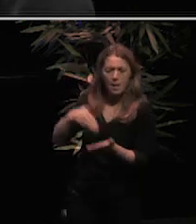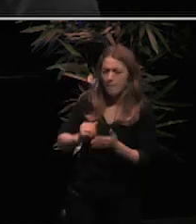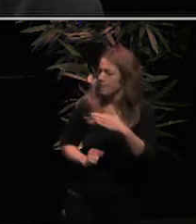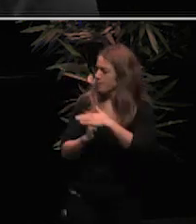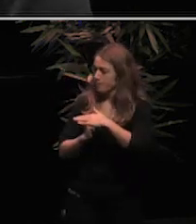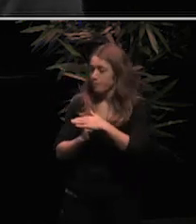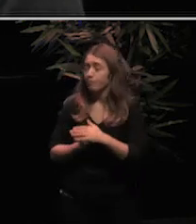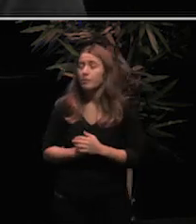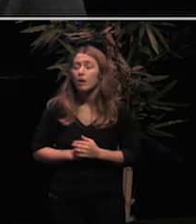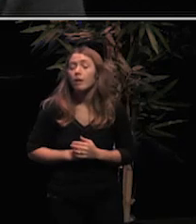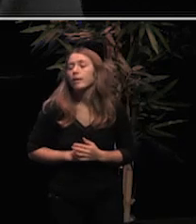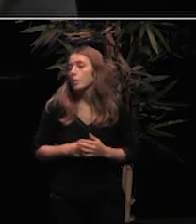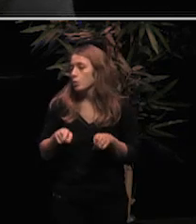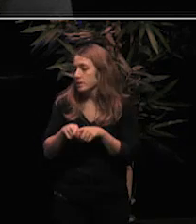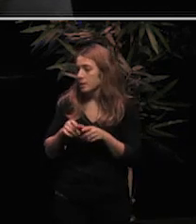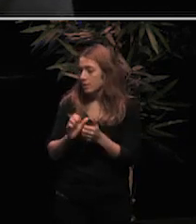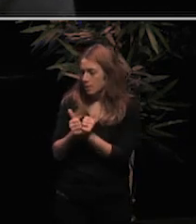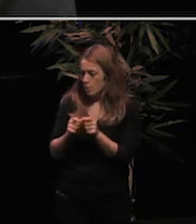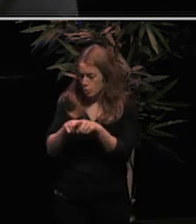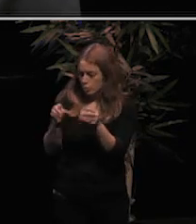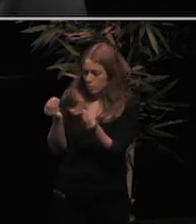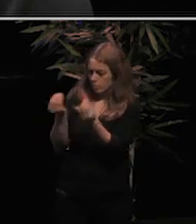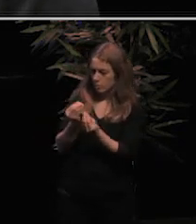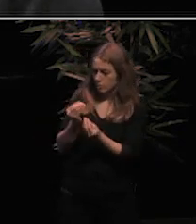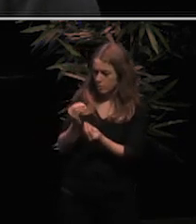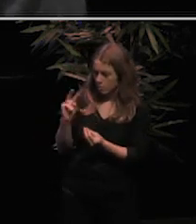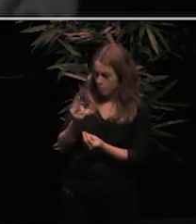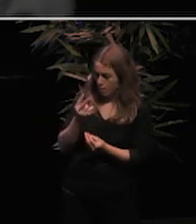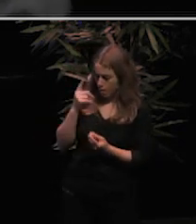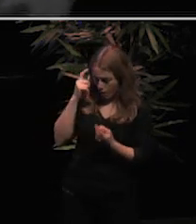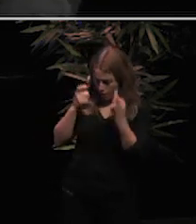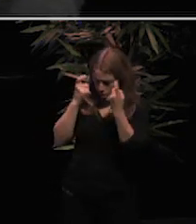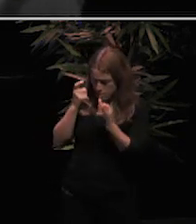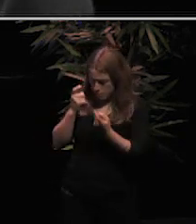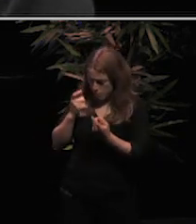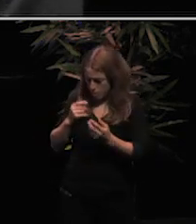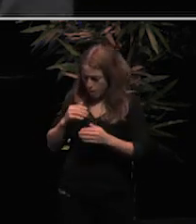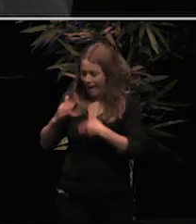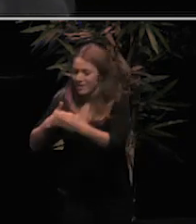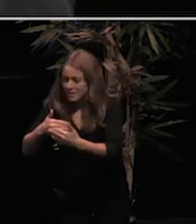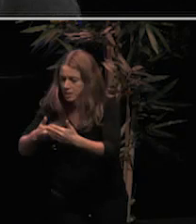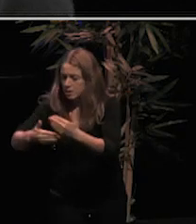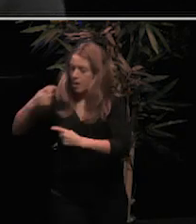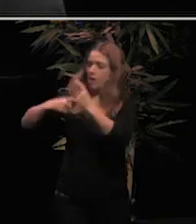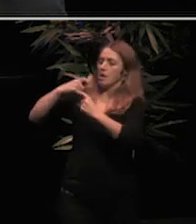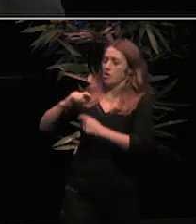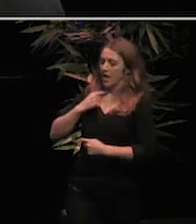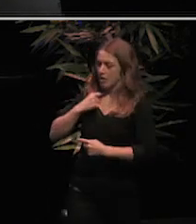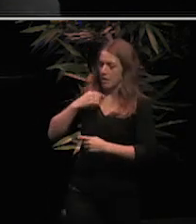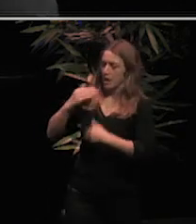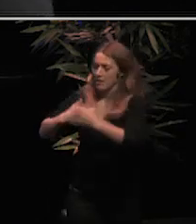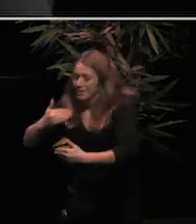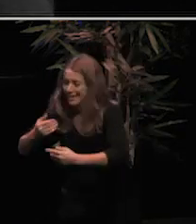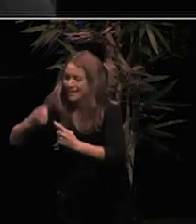Et puis la compétition amène aussi une remise en question. Donc on avance, on recule, on a pas mal d'échecs, parce qu'en fait, on